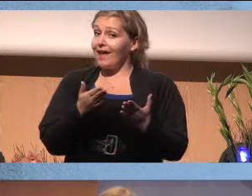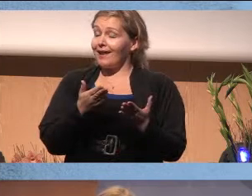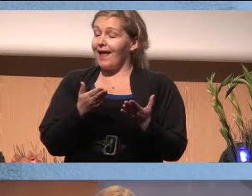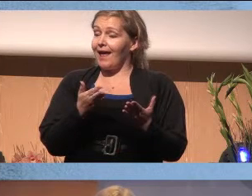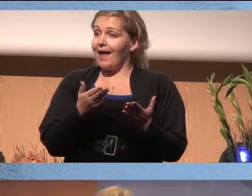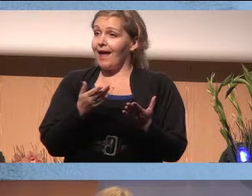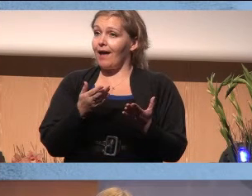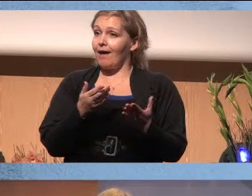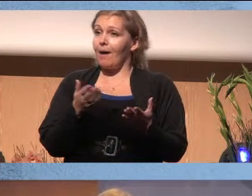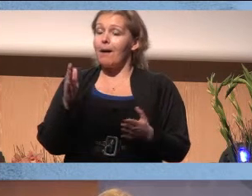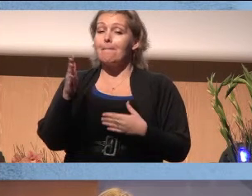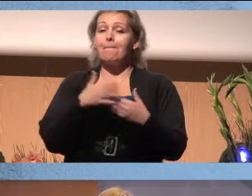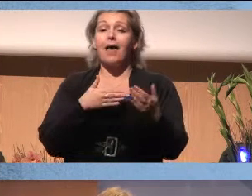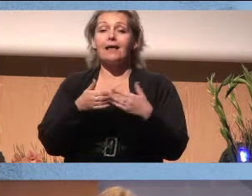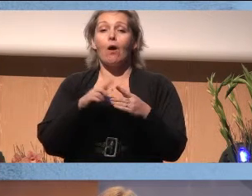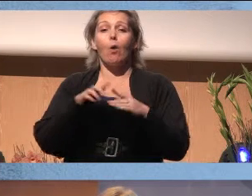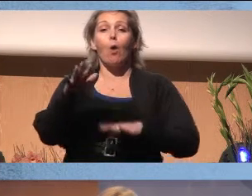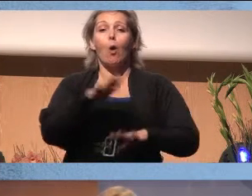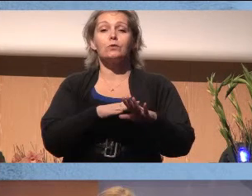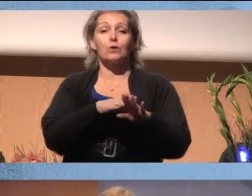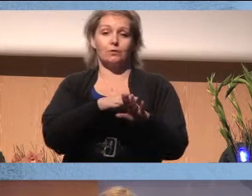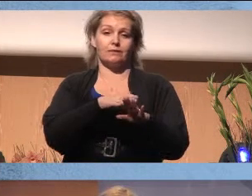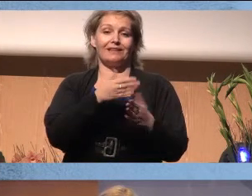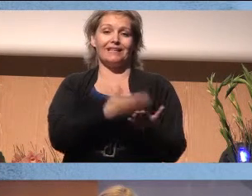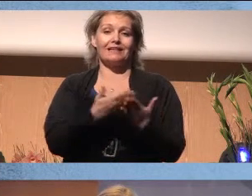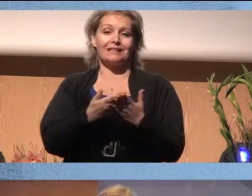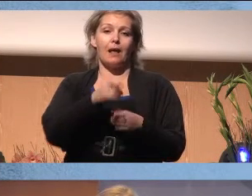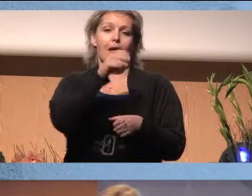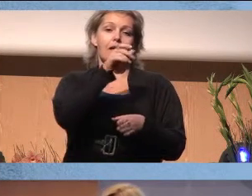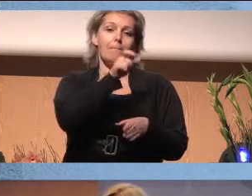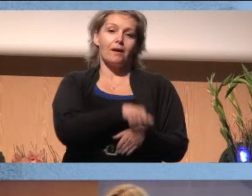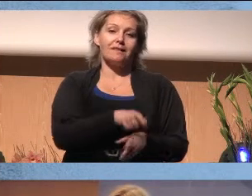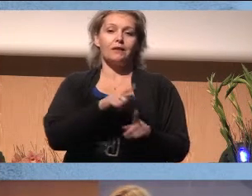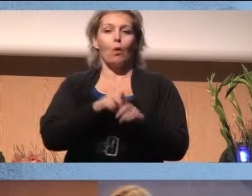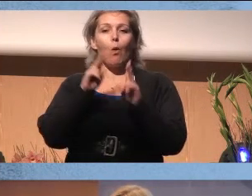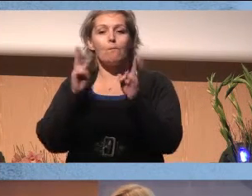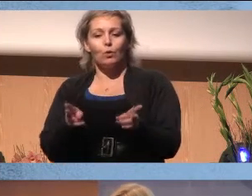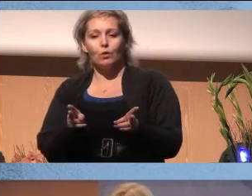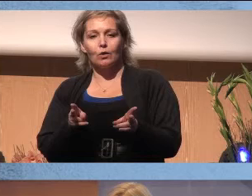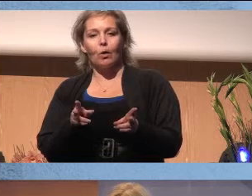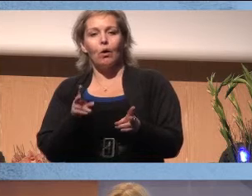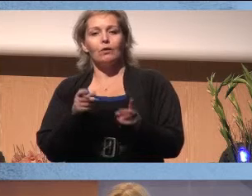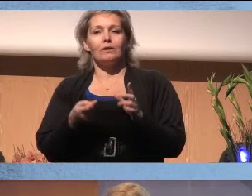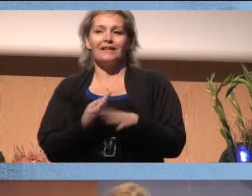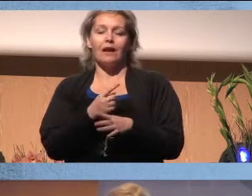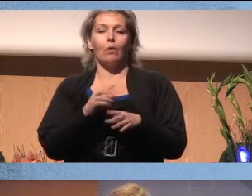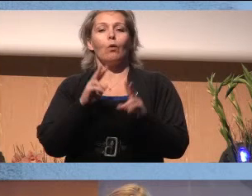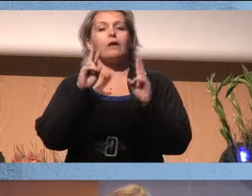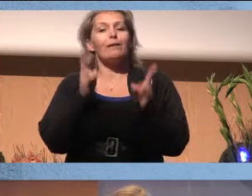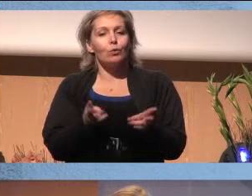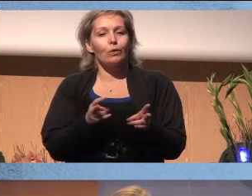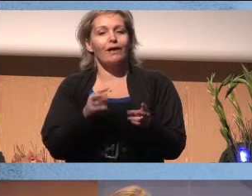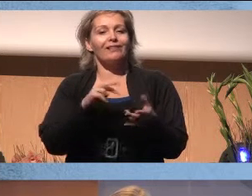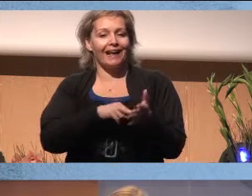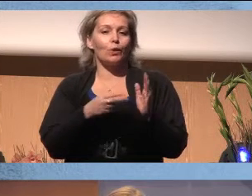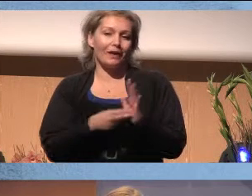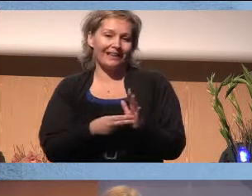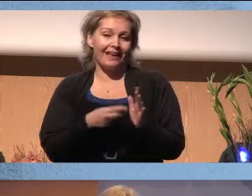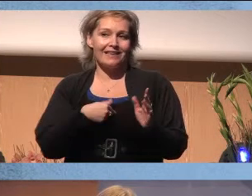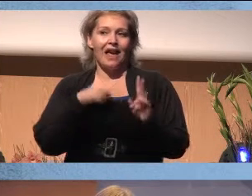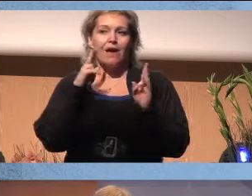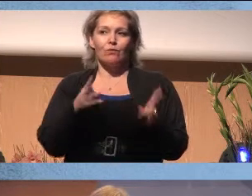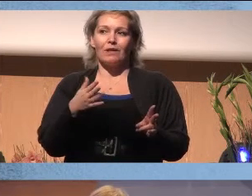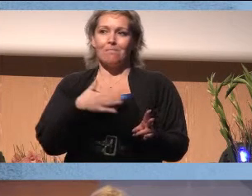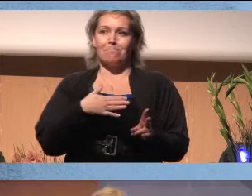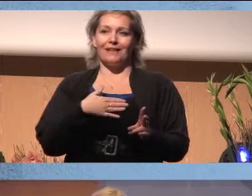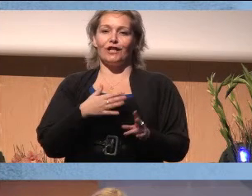ikke pleie- og omsorgstjenestens pasienter og brukere når det gjelder å ta i bruk teknologi. Jeg pleier å